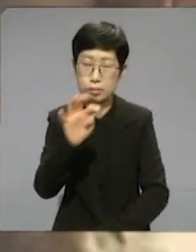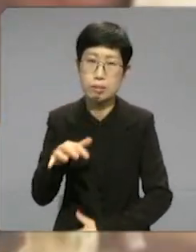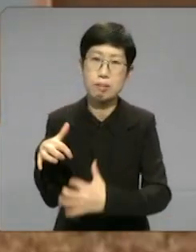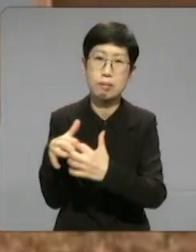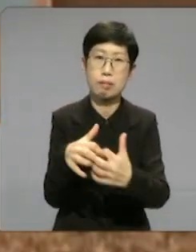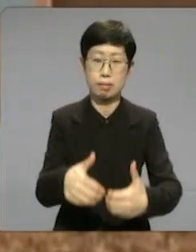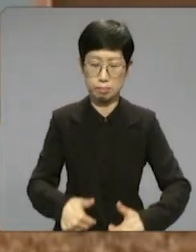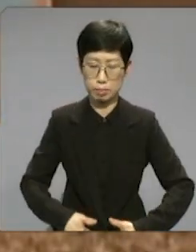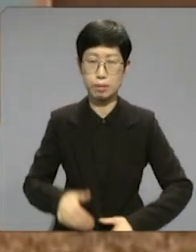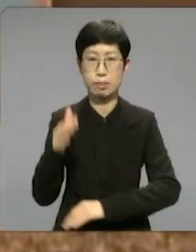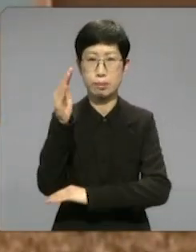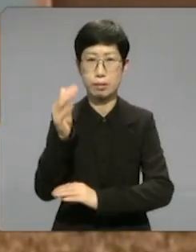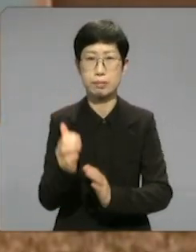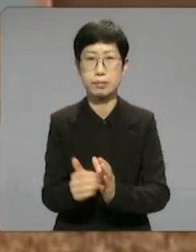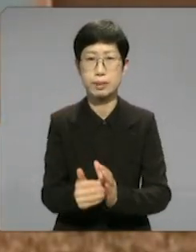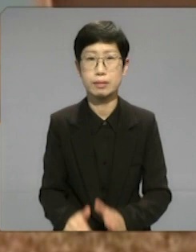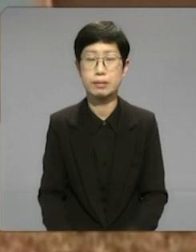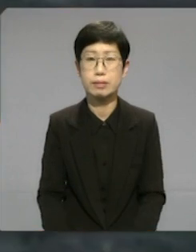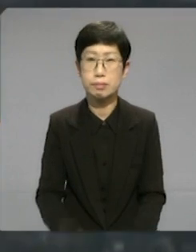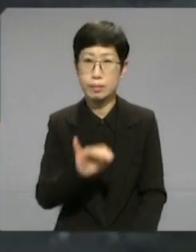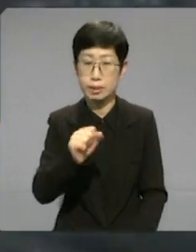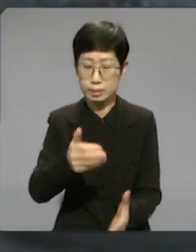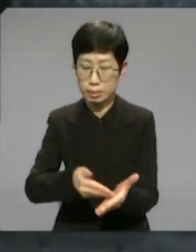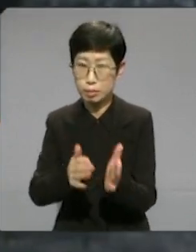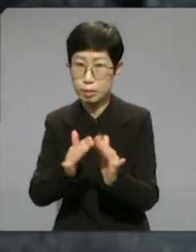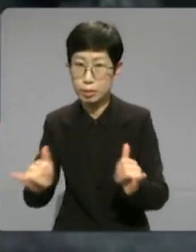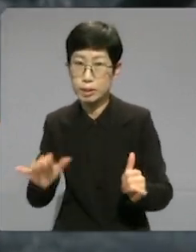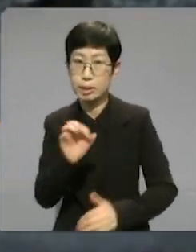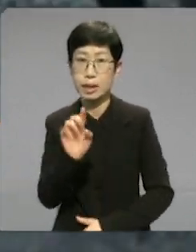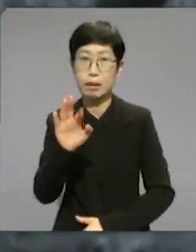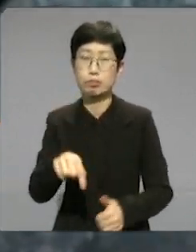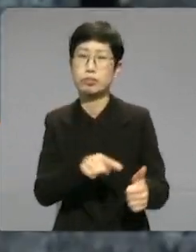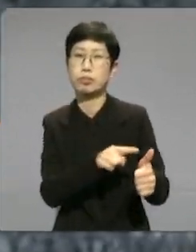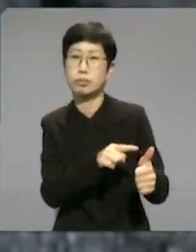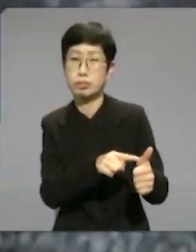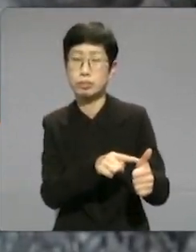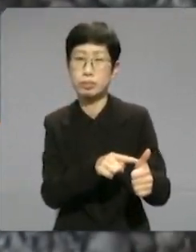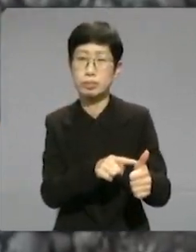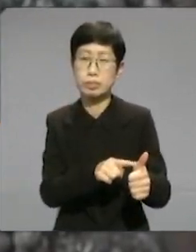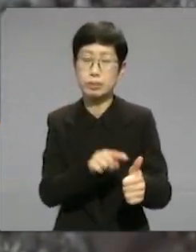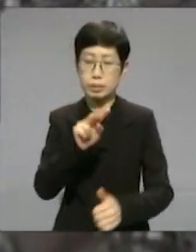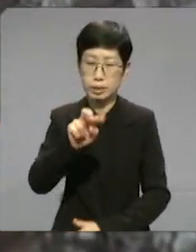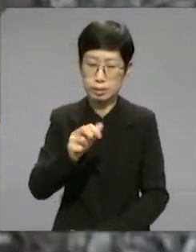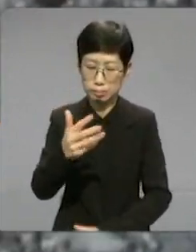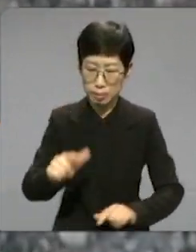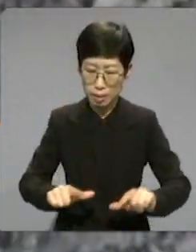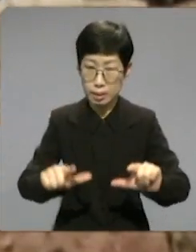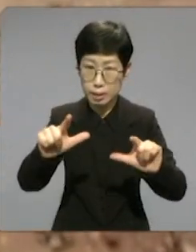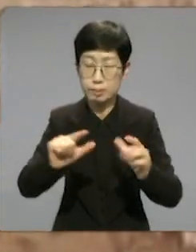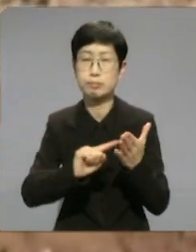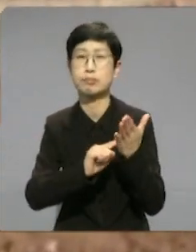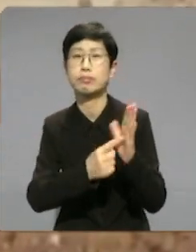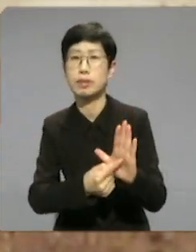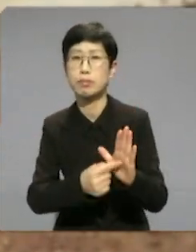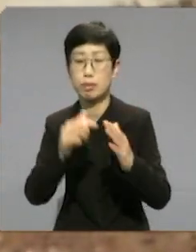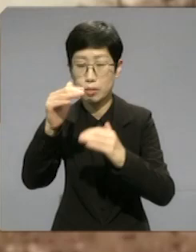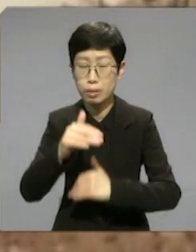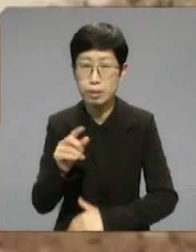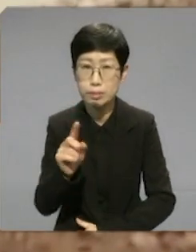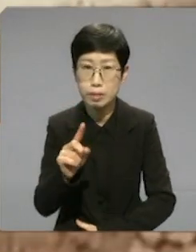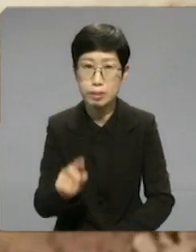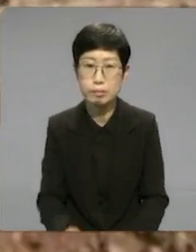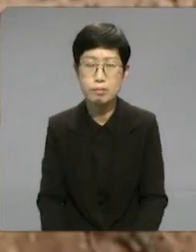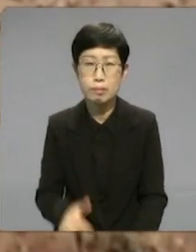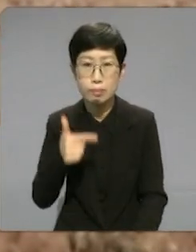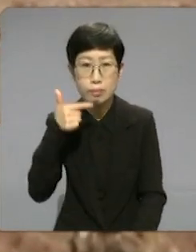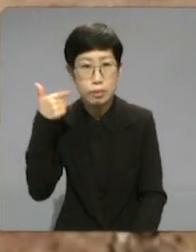한다고 선동했다는 아부 후타이 알 안사리는 현지 시간 28일 오디오 메시지를 통해 외로운